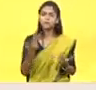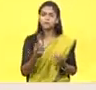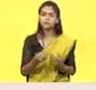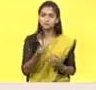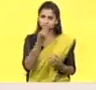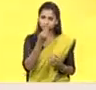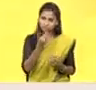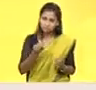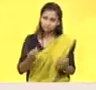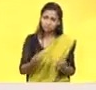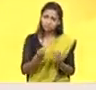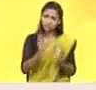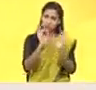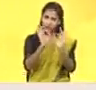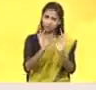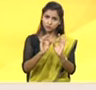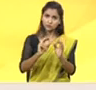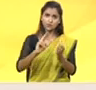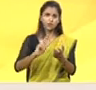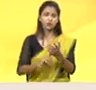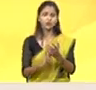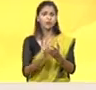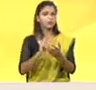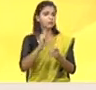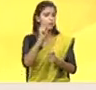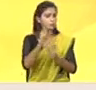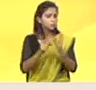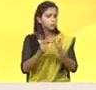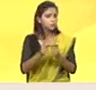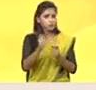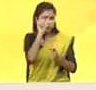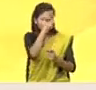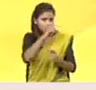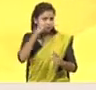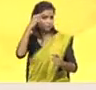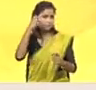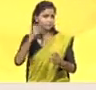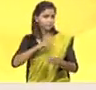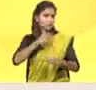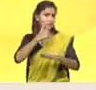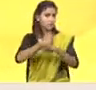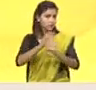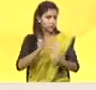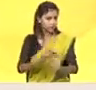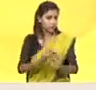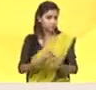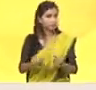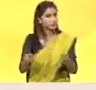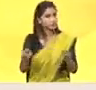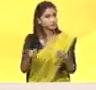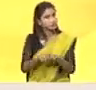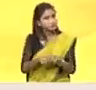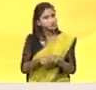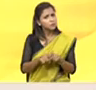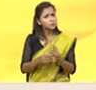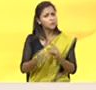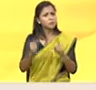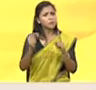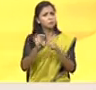रहे। बच्चों का न्यूट्रिशन देश की प्राथमिकता है। वैसे तो उनके पोषण